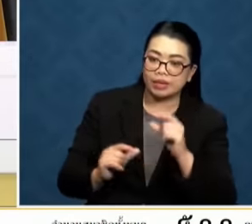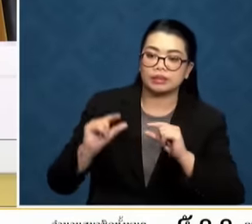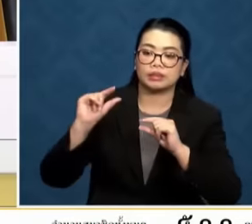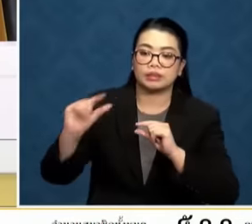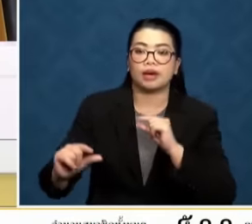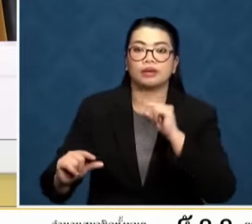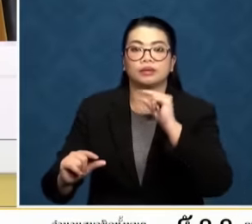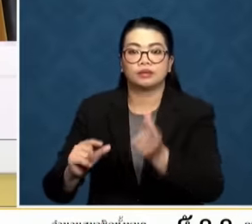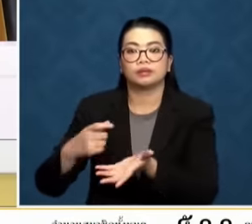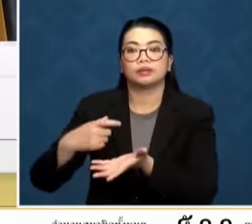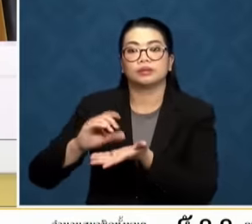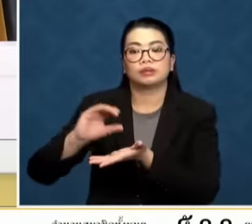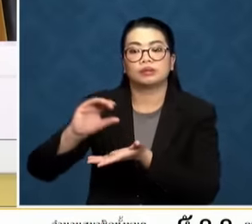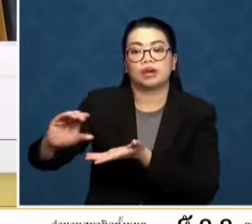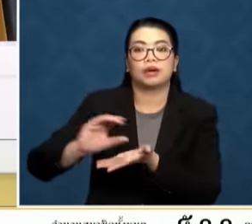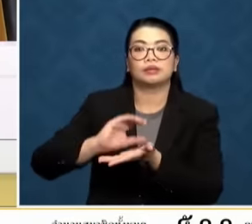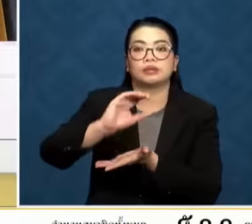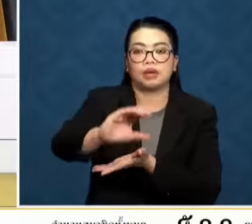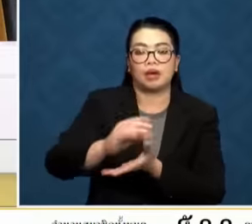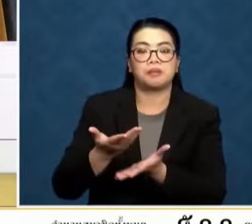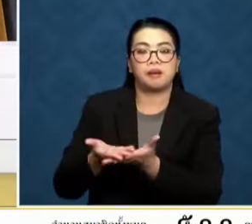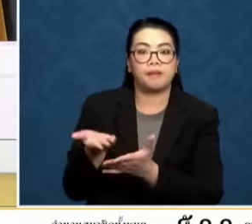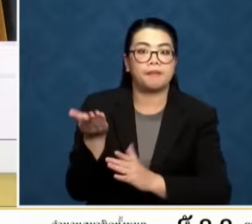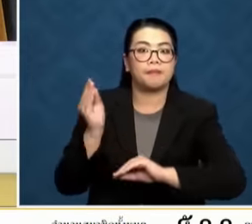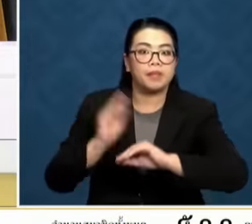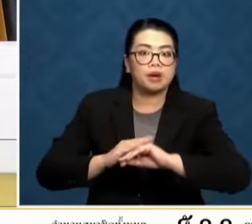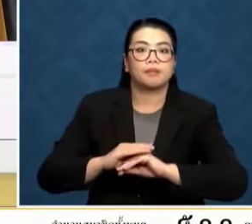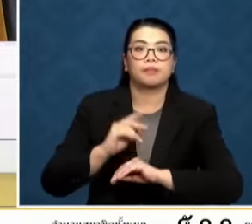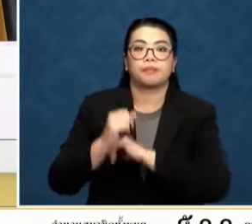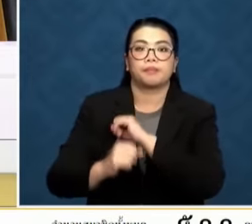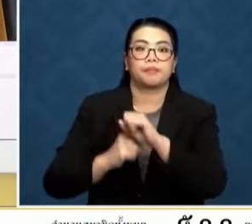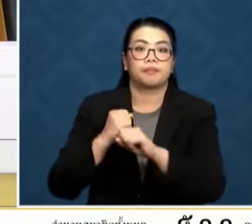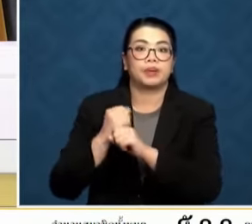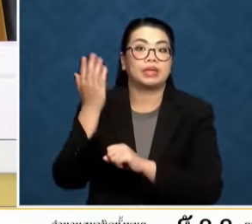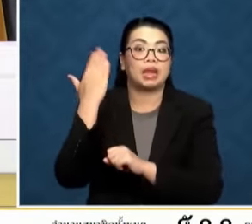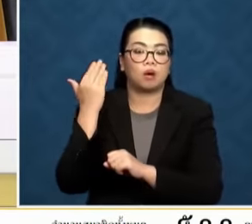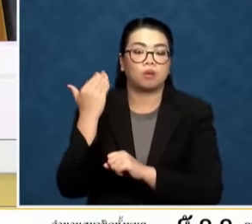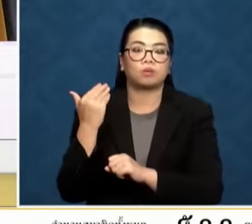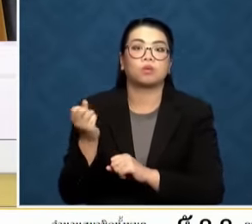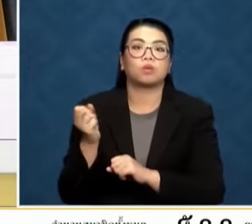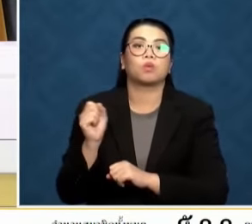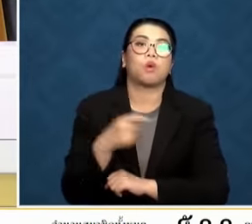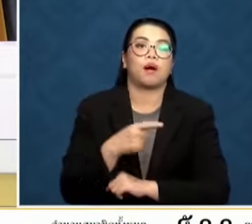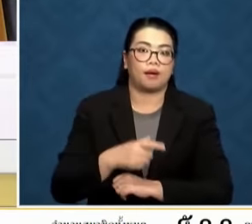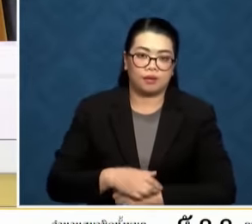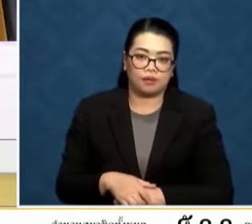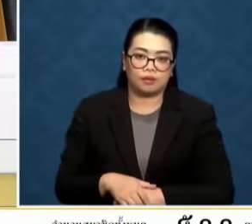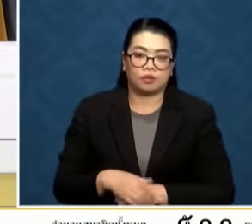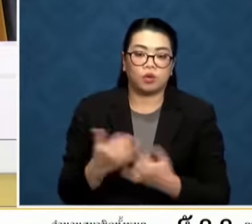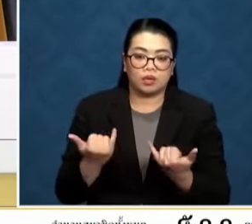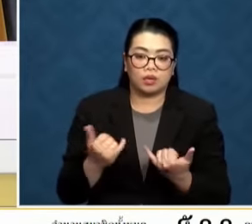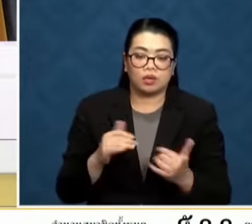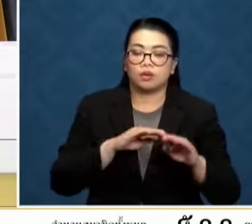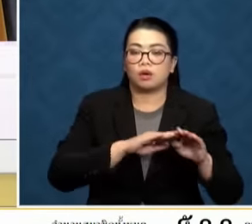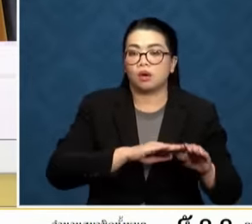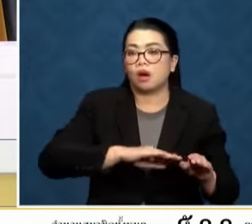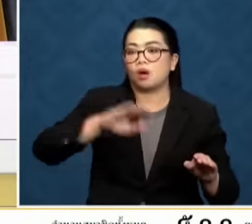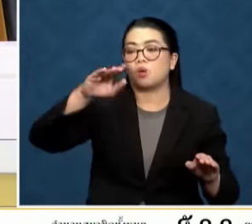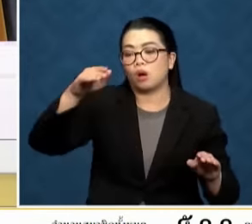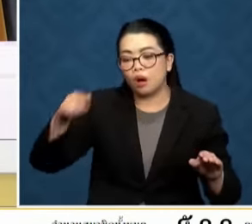ดอกเบี้ยนโยบายที่เกิดขึ้นในโลกใบนี้ถามว่ามันอยู่ขาลงหรือขาขึ้นคำตอบคือ